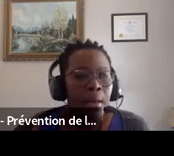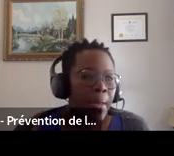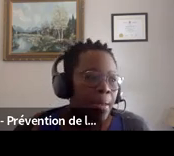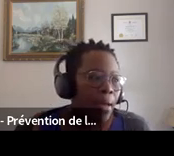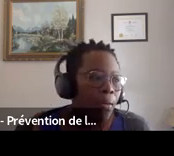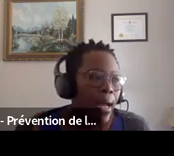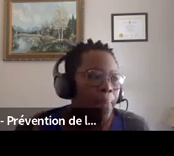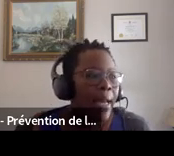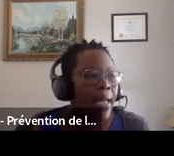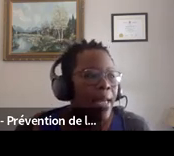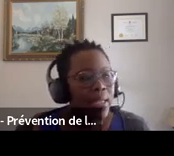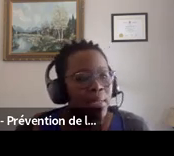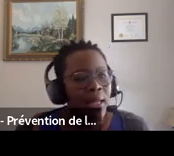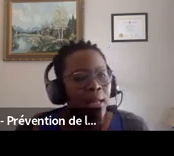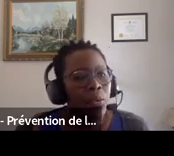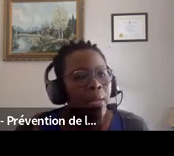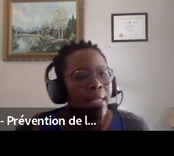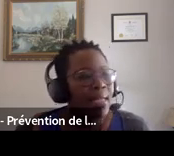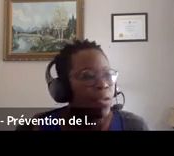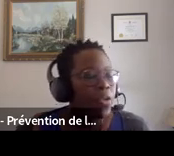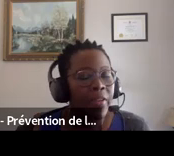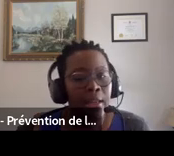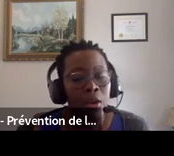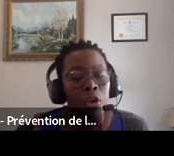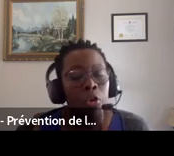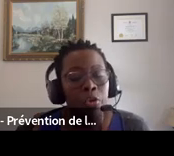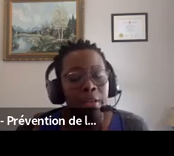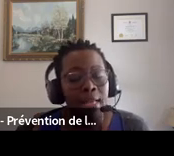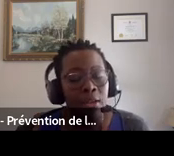contacter PMAO après ce séminaire pour organiser une